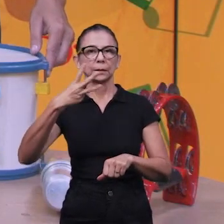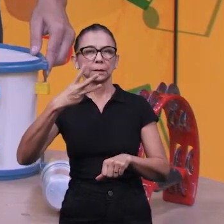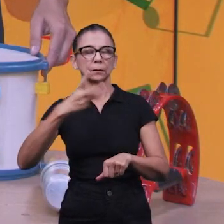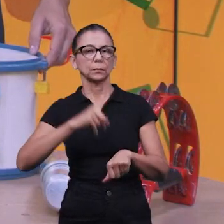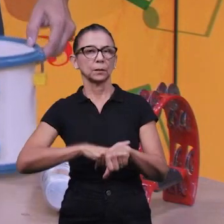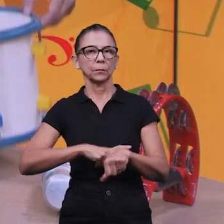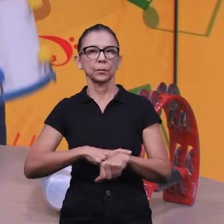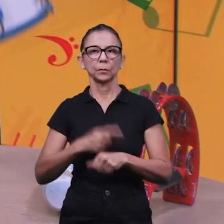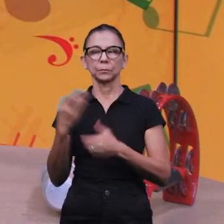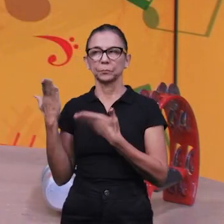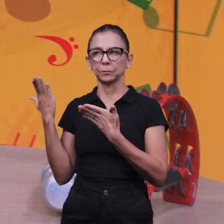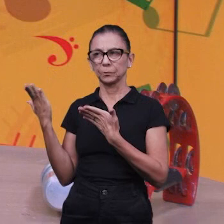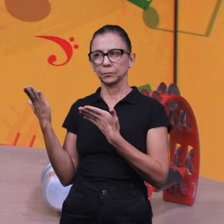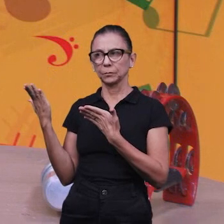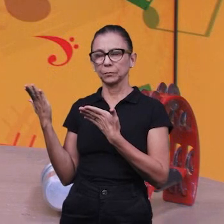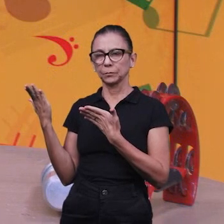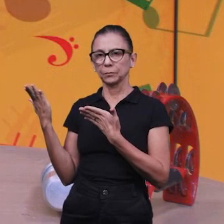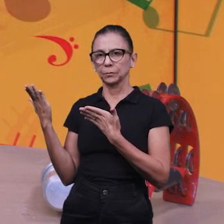tambour.